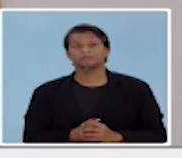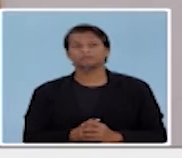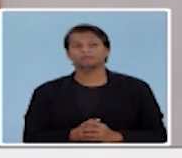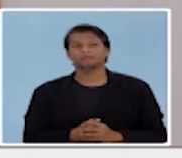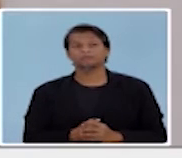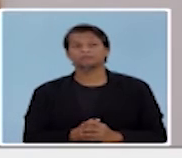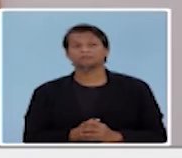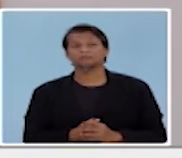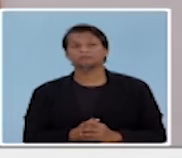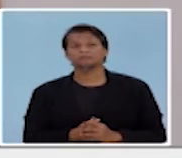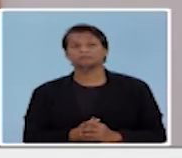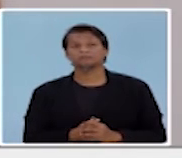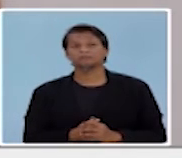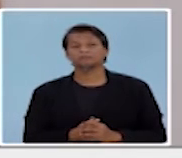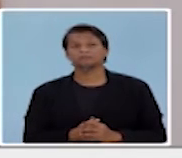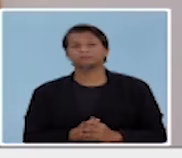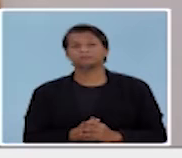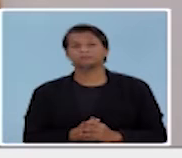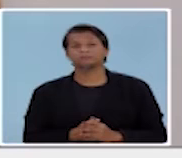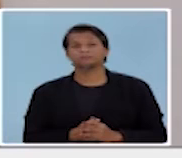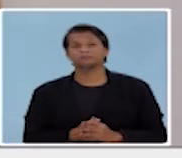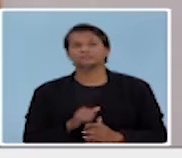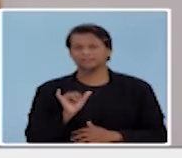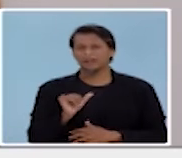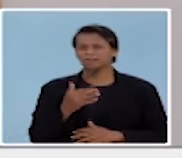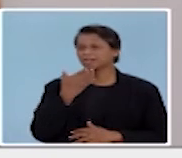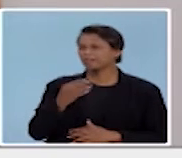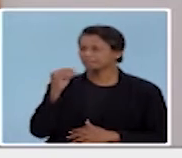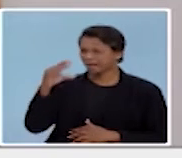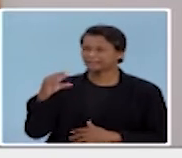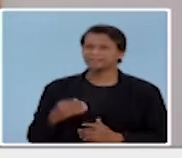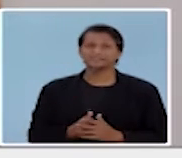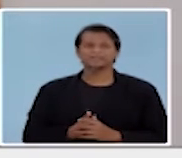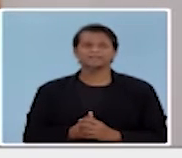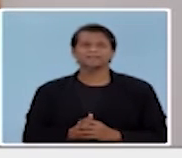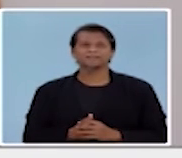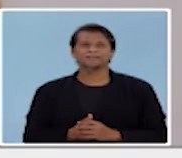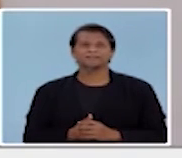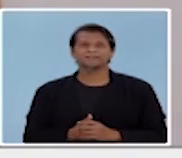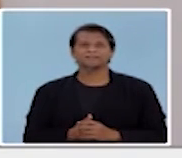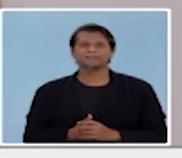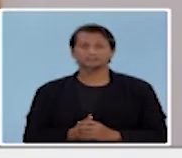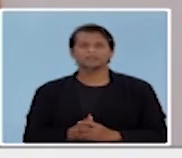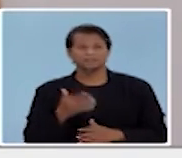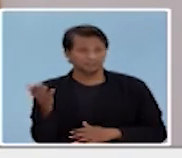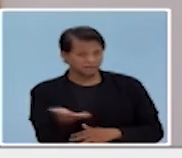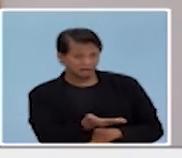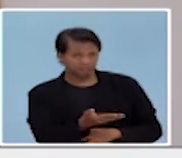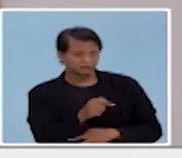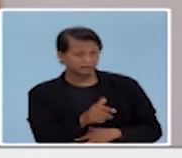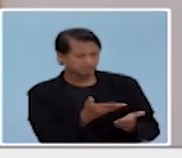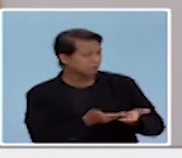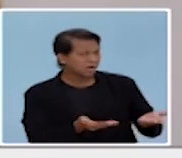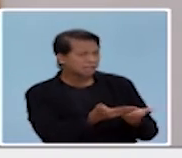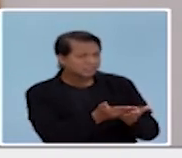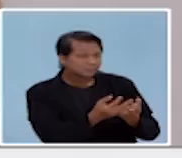Oh ya selamat pagi waktu Paris e-books Hai silakan mas Rizki Bagaimana situasi disana Apakah betul